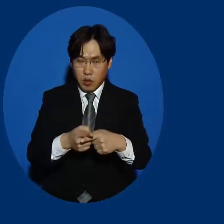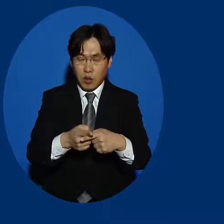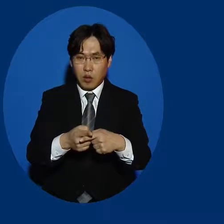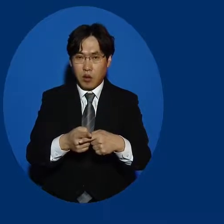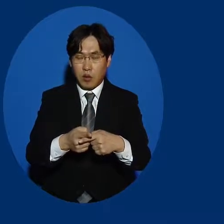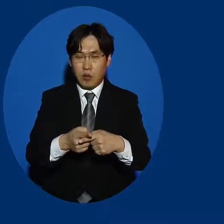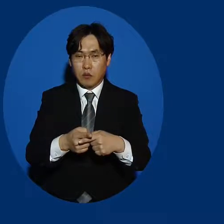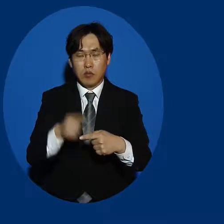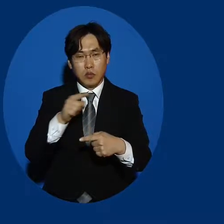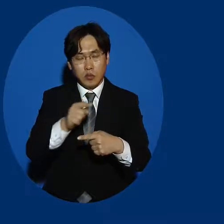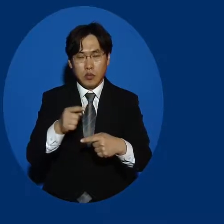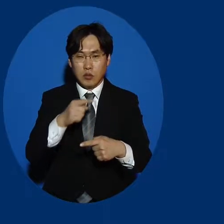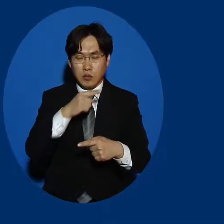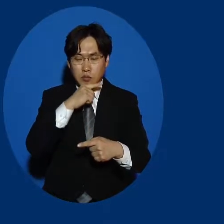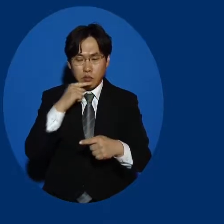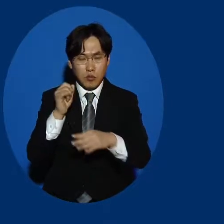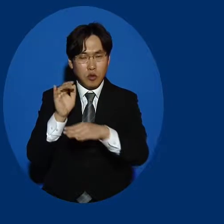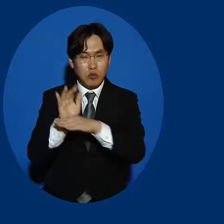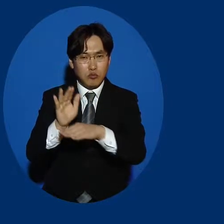부작용이 생기기 시작했습니다.